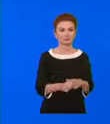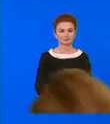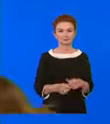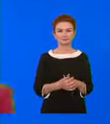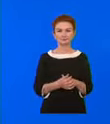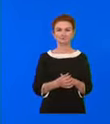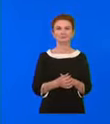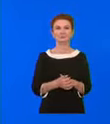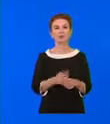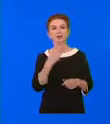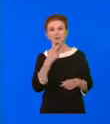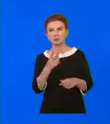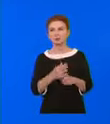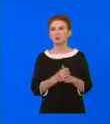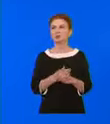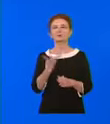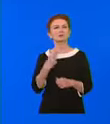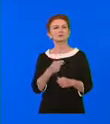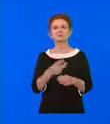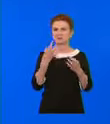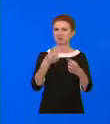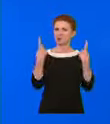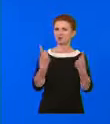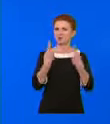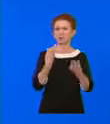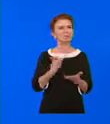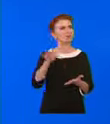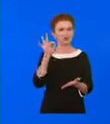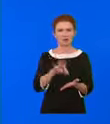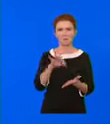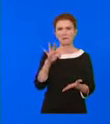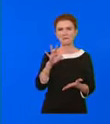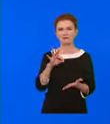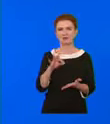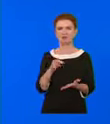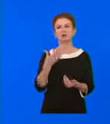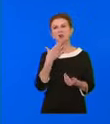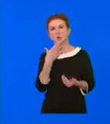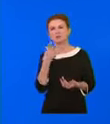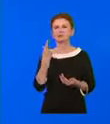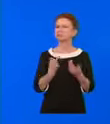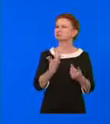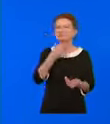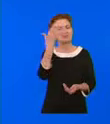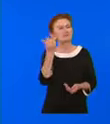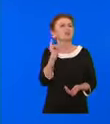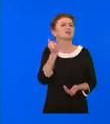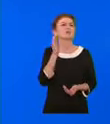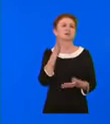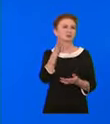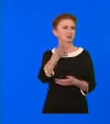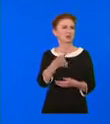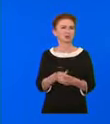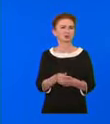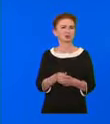ciągle obarczoną dużą niepewnością, jako taki taniec na linie, jak mówią niektórzy epidemiolodzy,